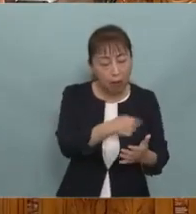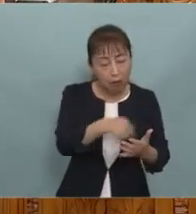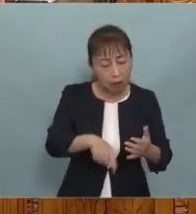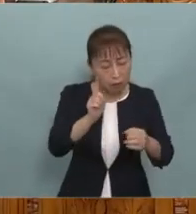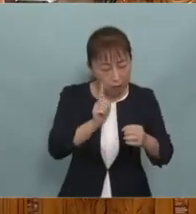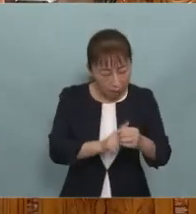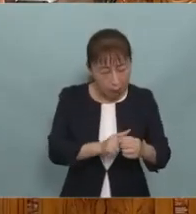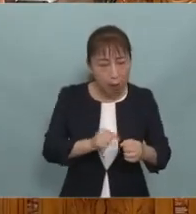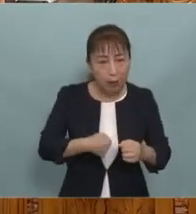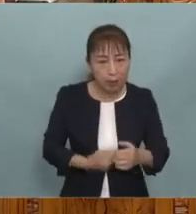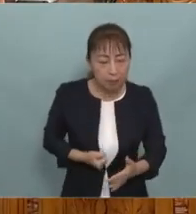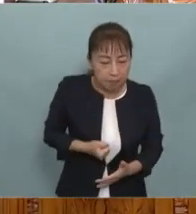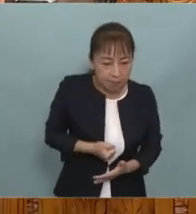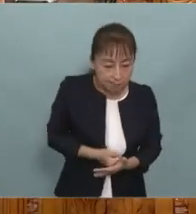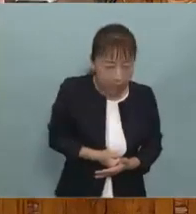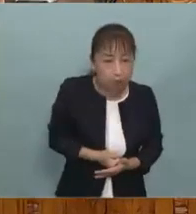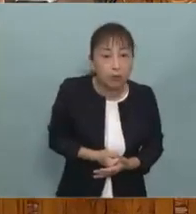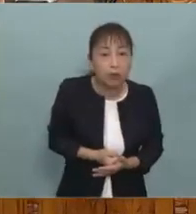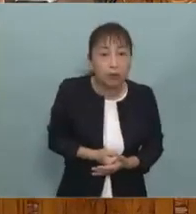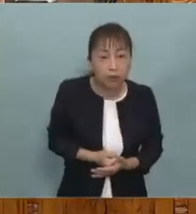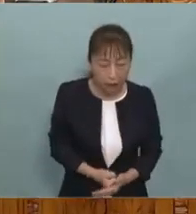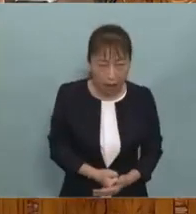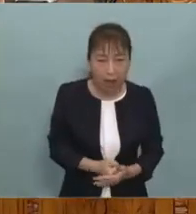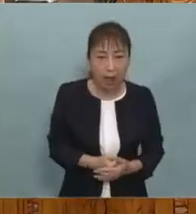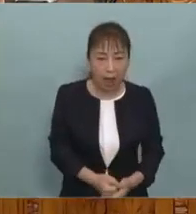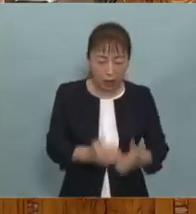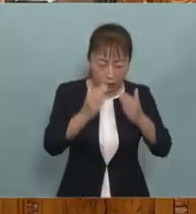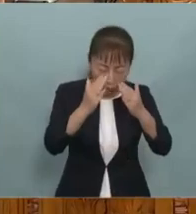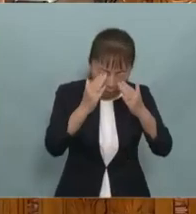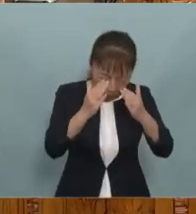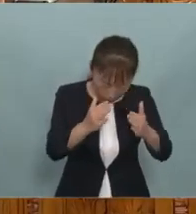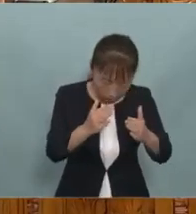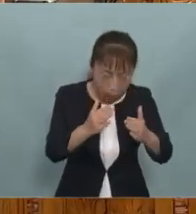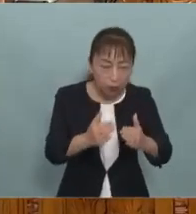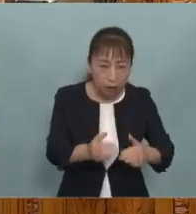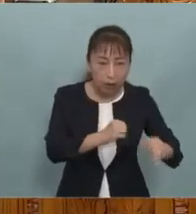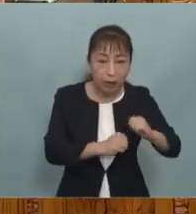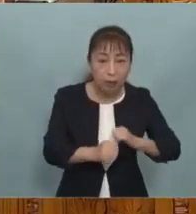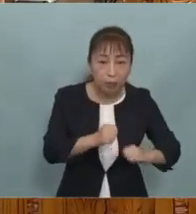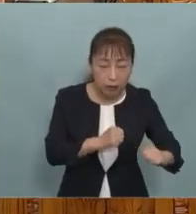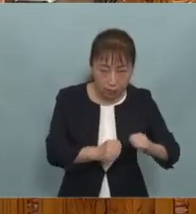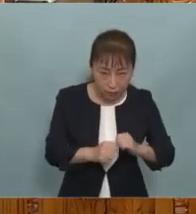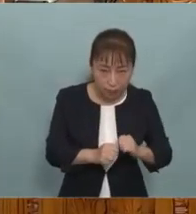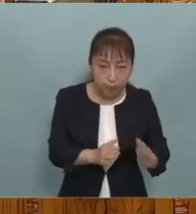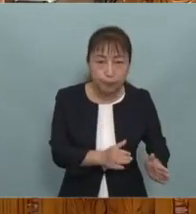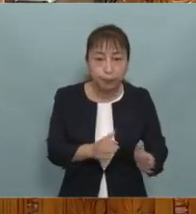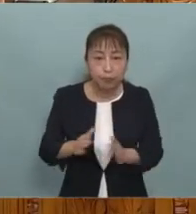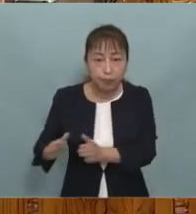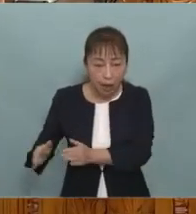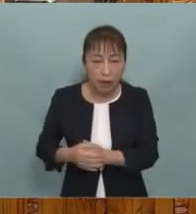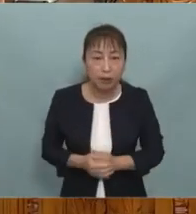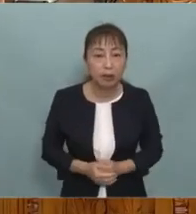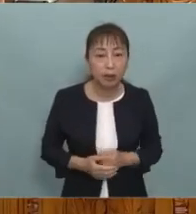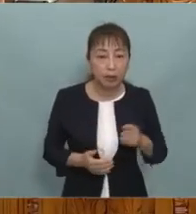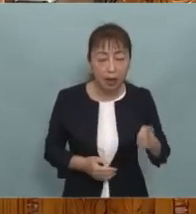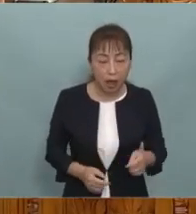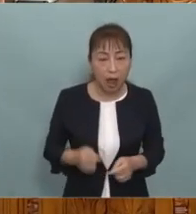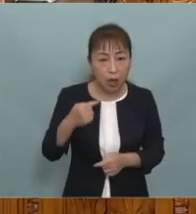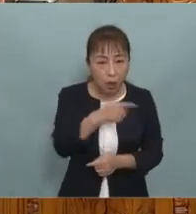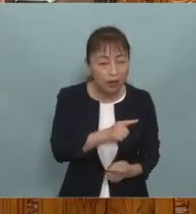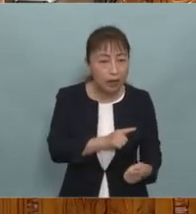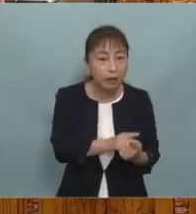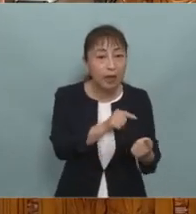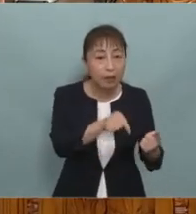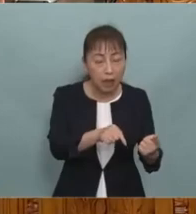の強い決意のもで総力を上げて取り組んでまります大路制裁対ウクライナ支援は今後